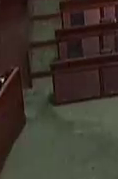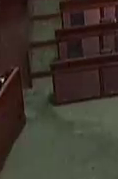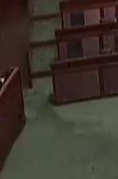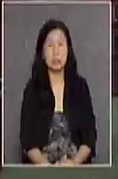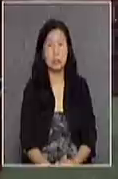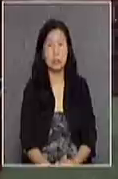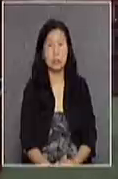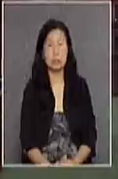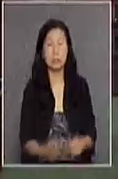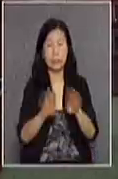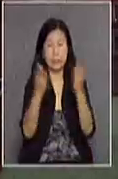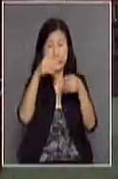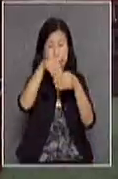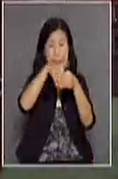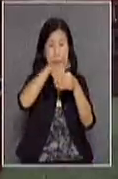開始表決。